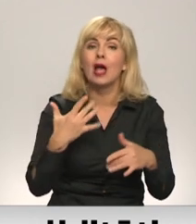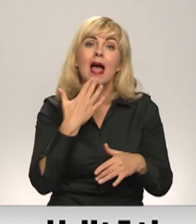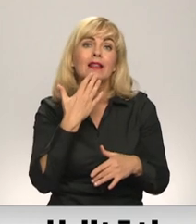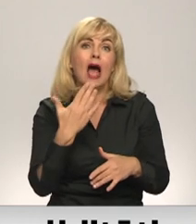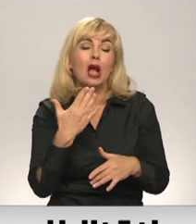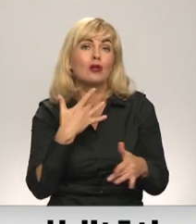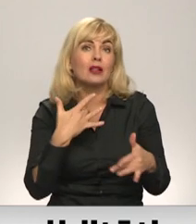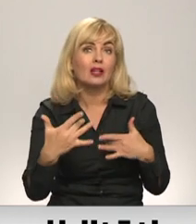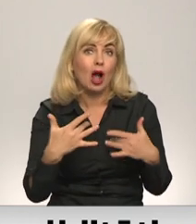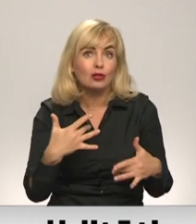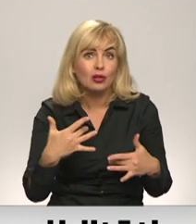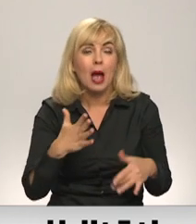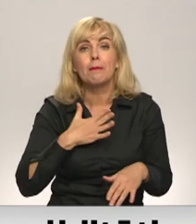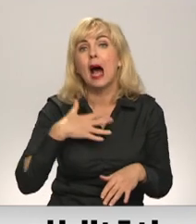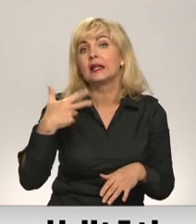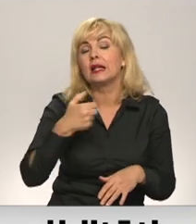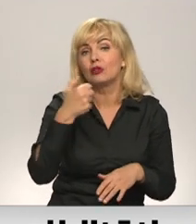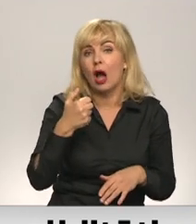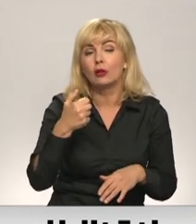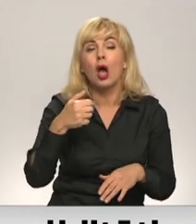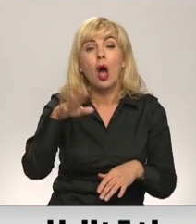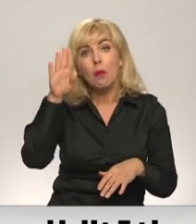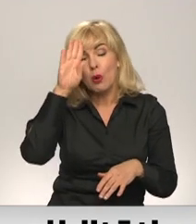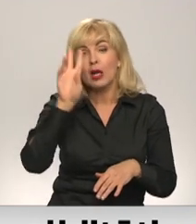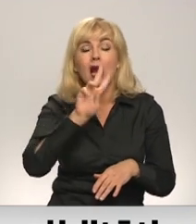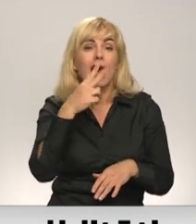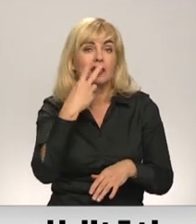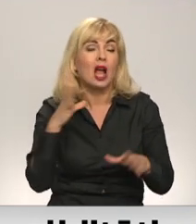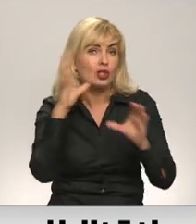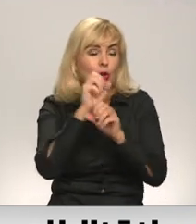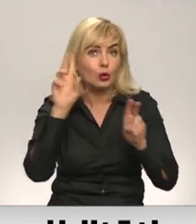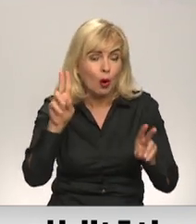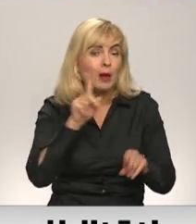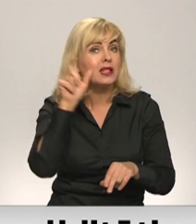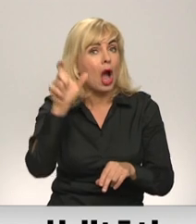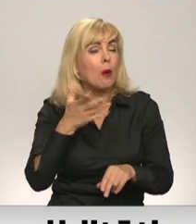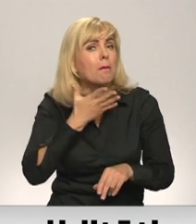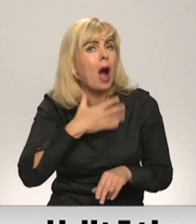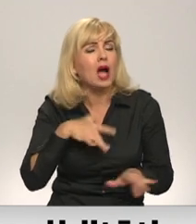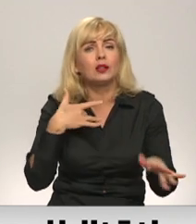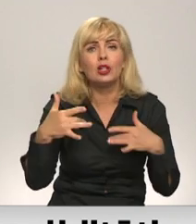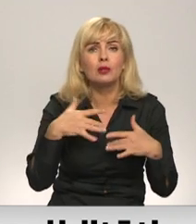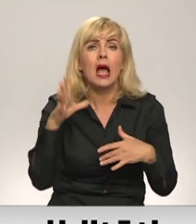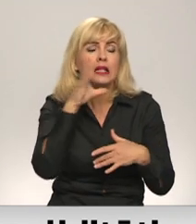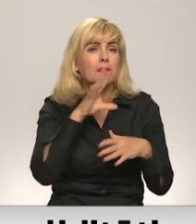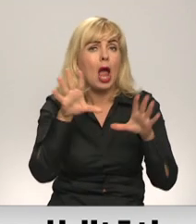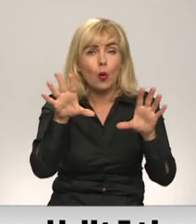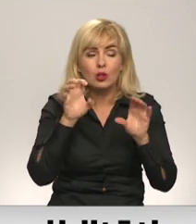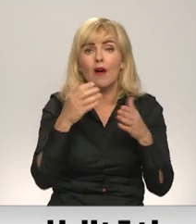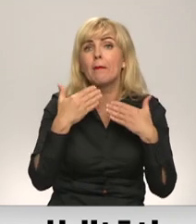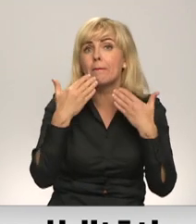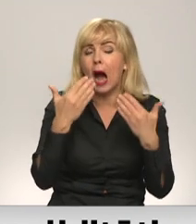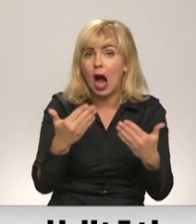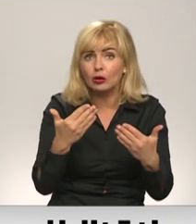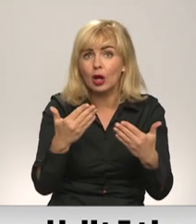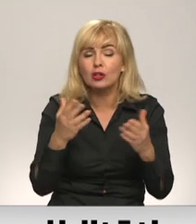teātrī. Man 30 gadu un puika, kas redzēja tumsā. Jaunietei izrādes ļoti patika, jo tajās spēja uztvert visu, pateicoties